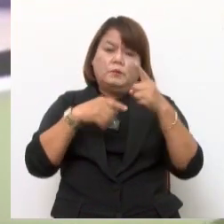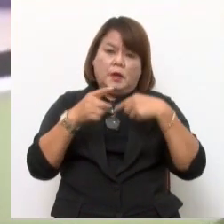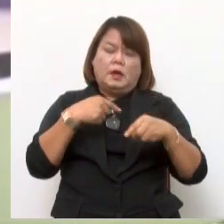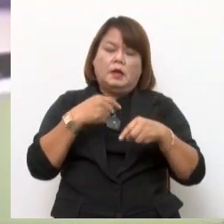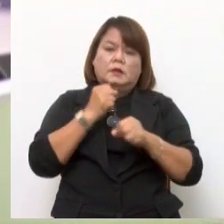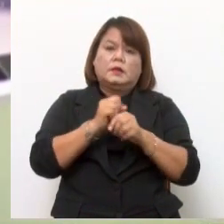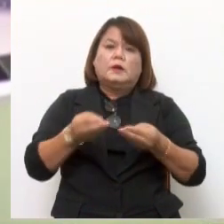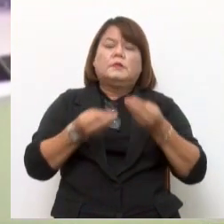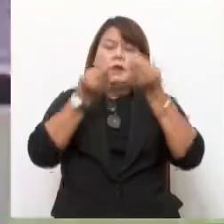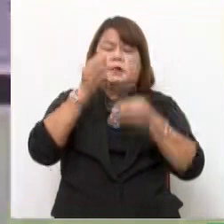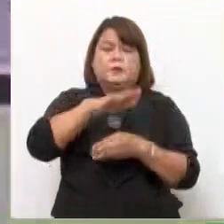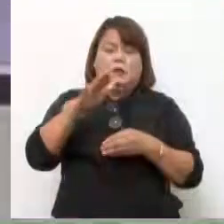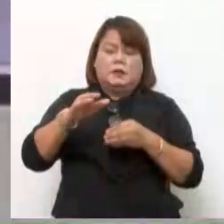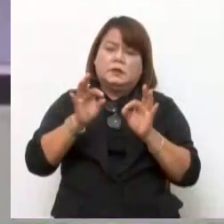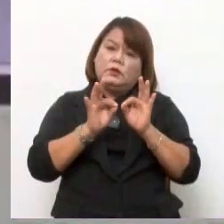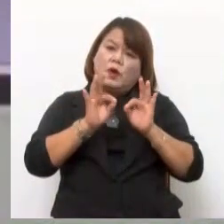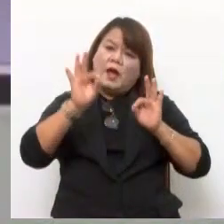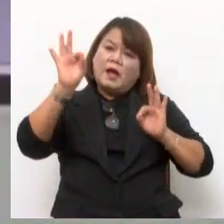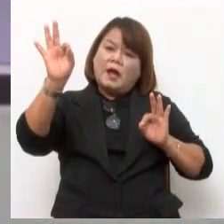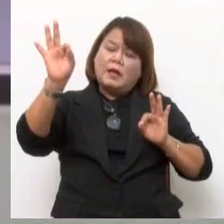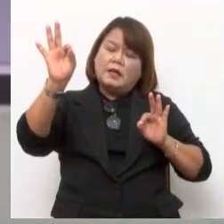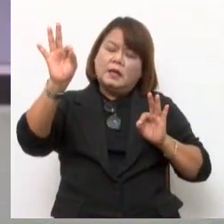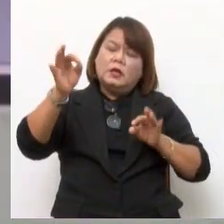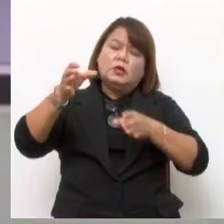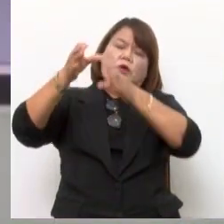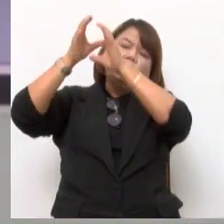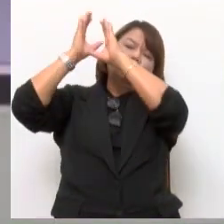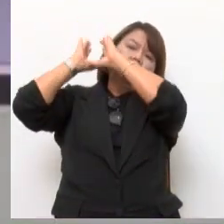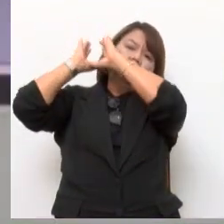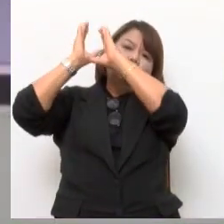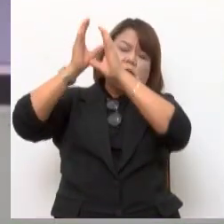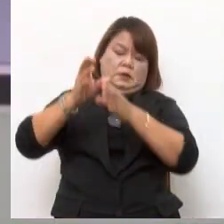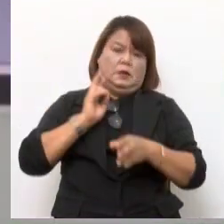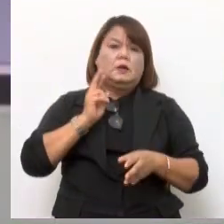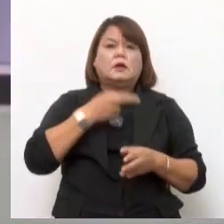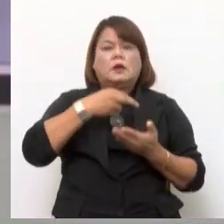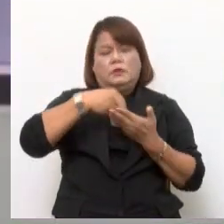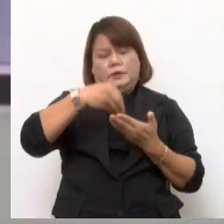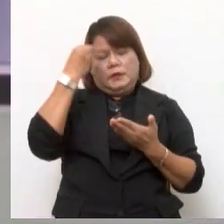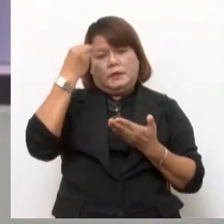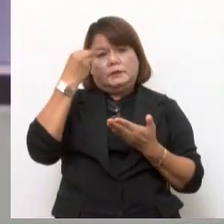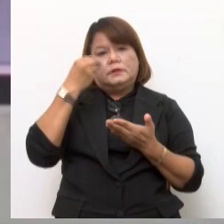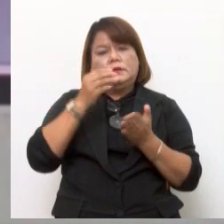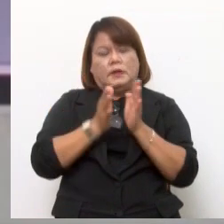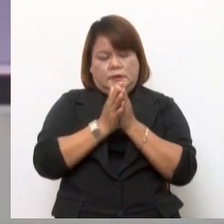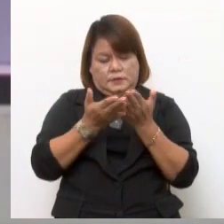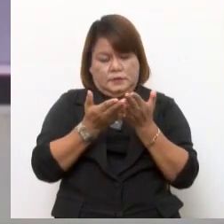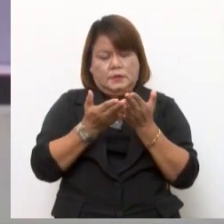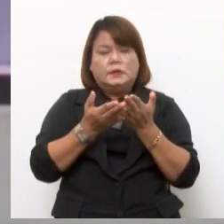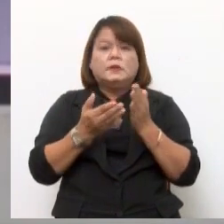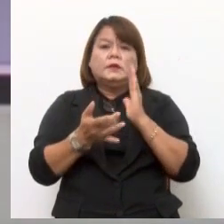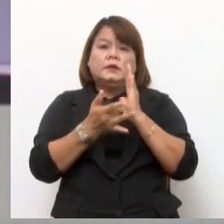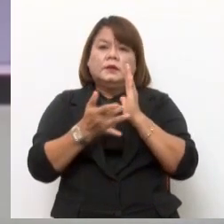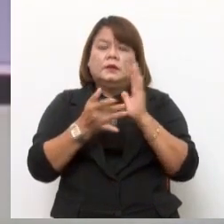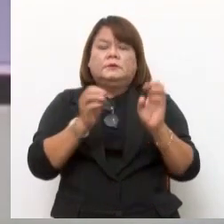น้องๆนักเรียนที่อยู่ห่างไกลกันดารเนี่ยก็ย้อนไปนึกถึงตอนที่เราเรียนหนังสือซึ่งเราไม่มีเทคโนโลยีเ